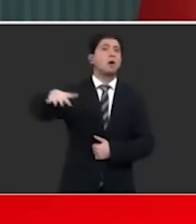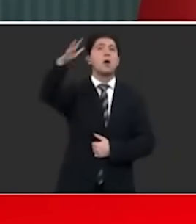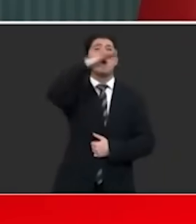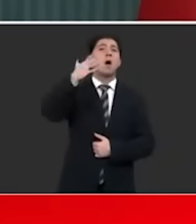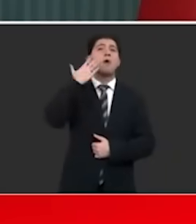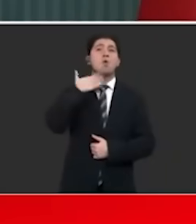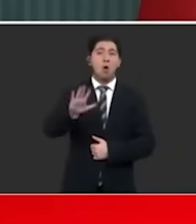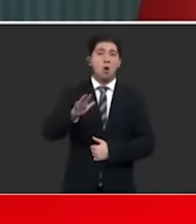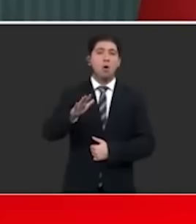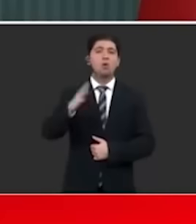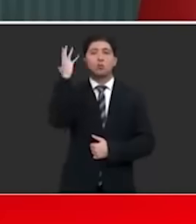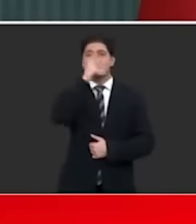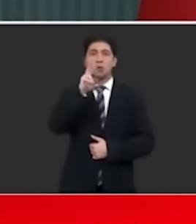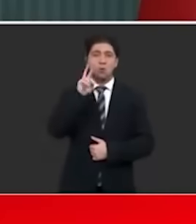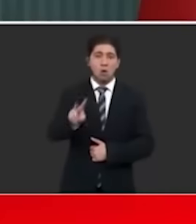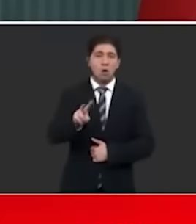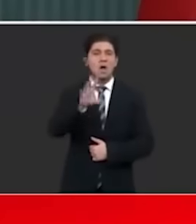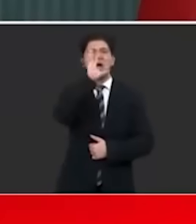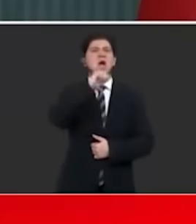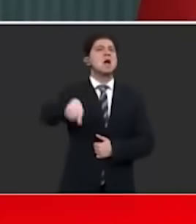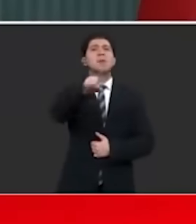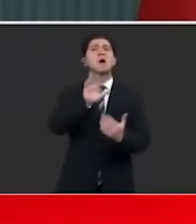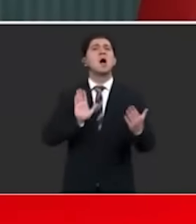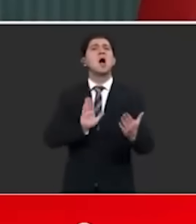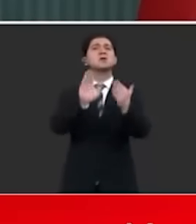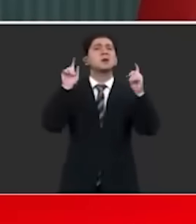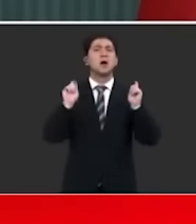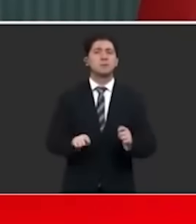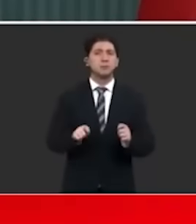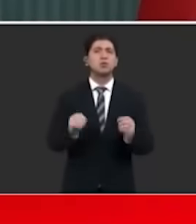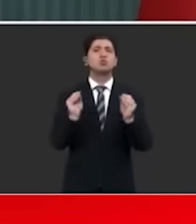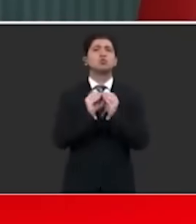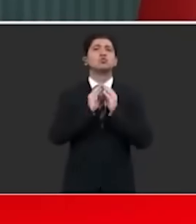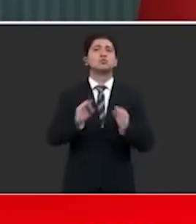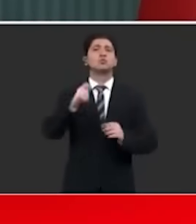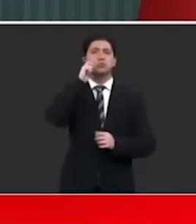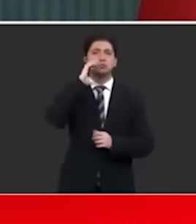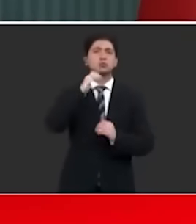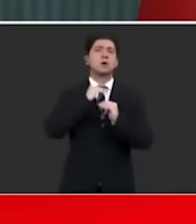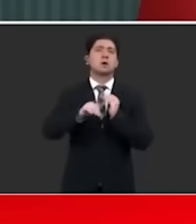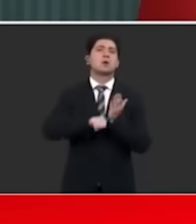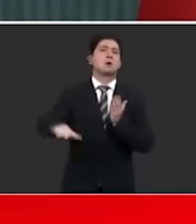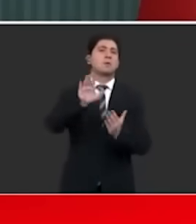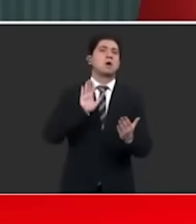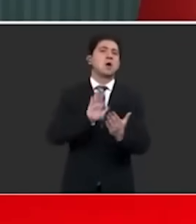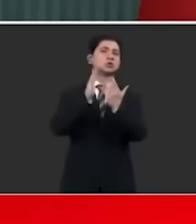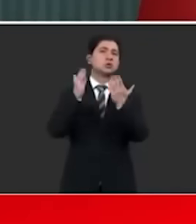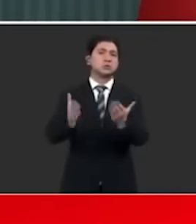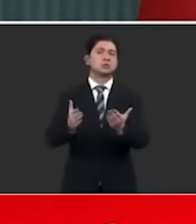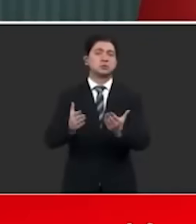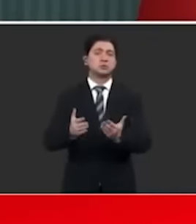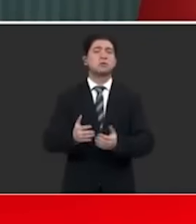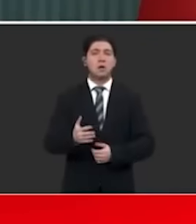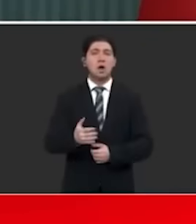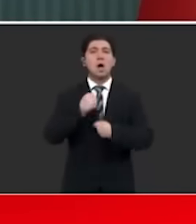var. Ve kime karşı bütün bunlar? Masum Müslümanlara karşı. Evet,